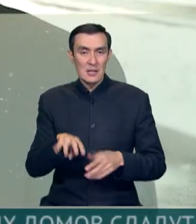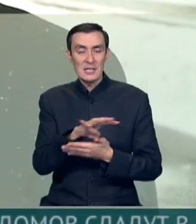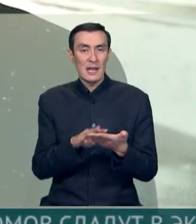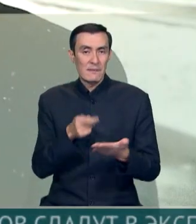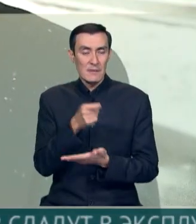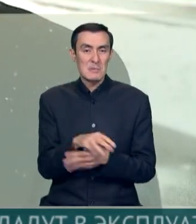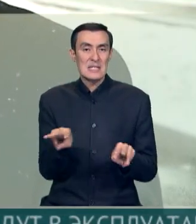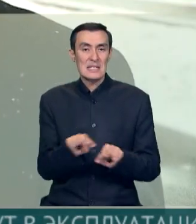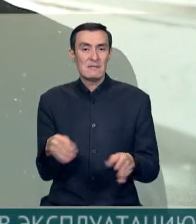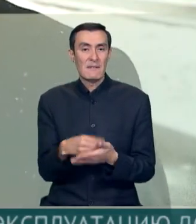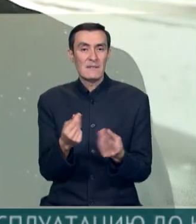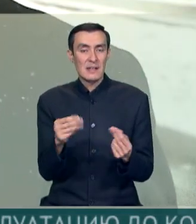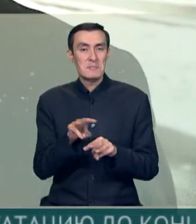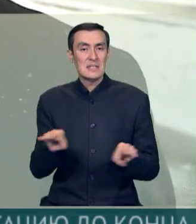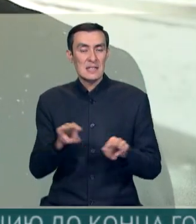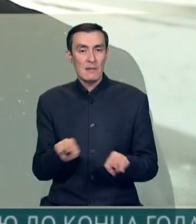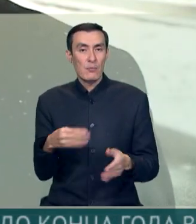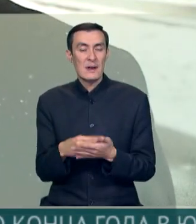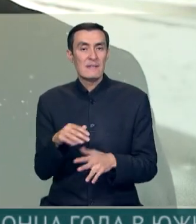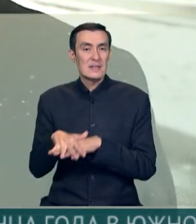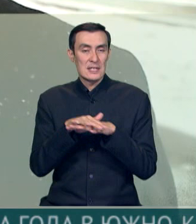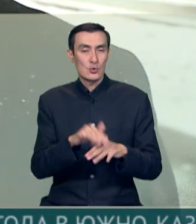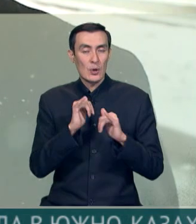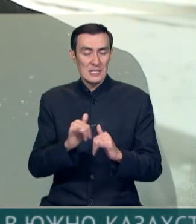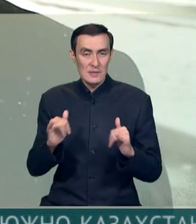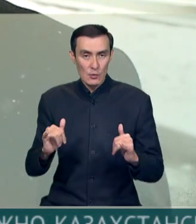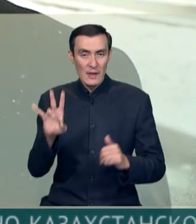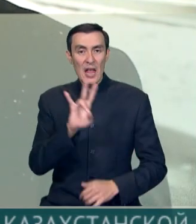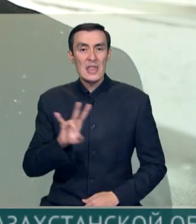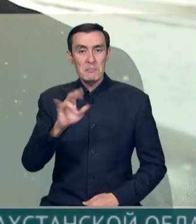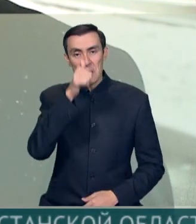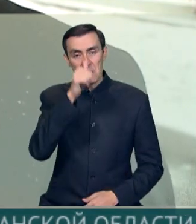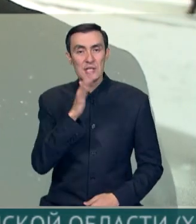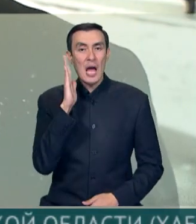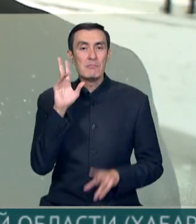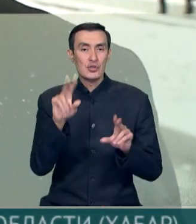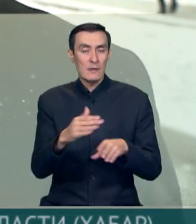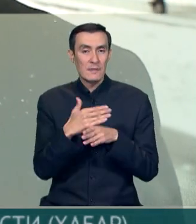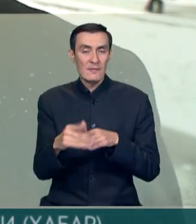заявка Министерства финансов и Министерства по инвестициям и развитию. В ноябре деньги будут выделены.